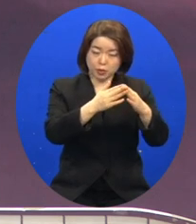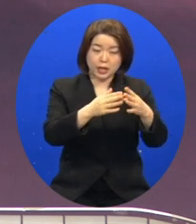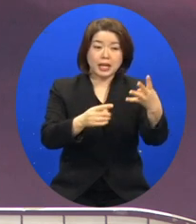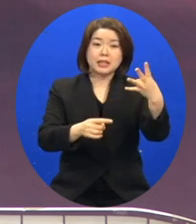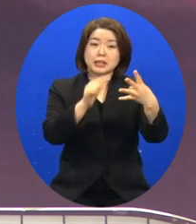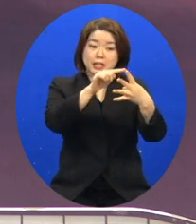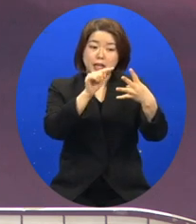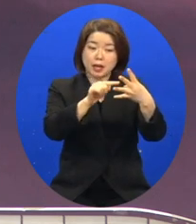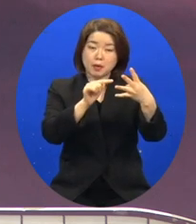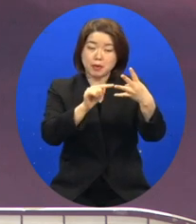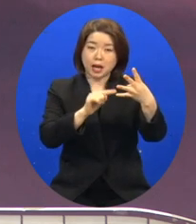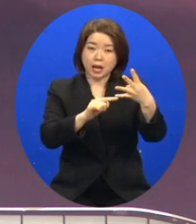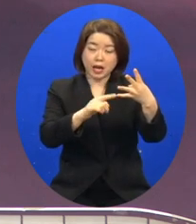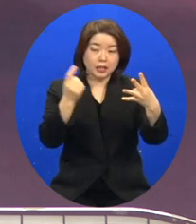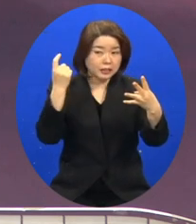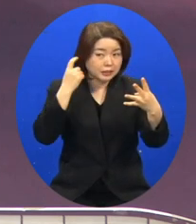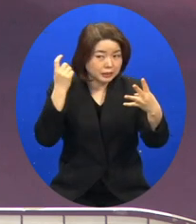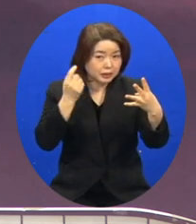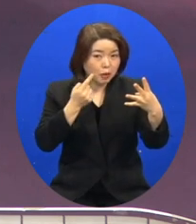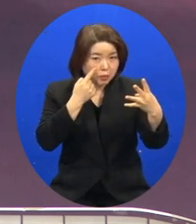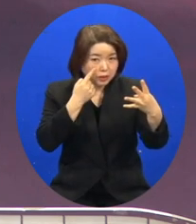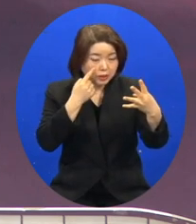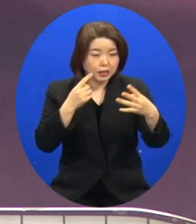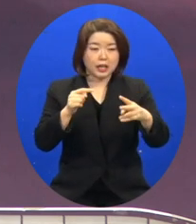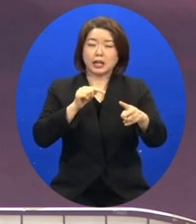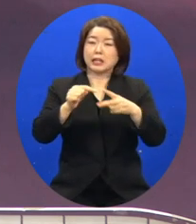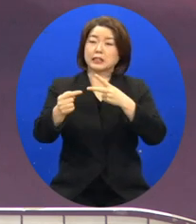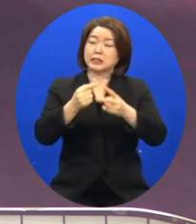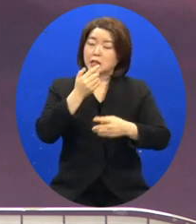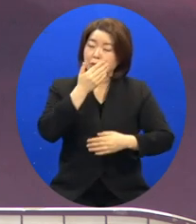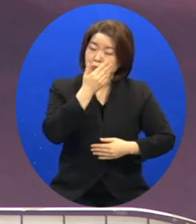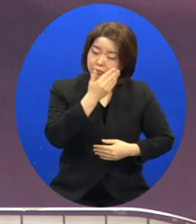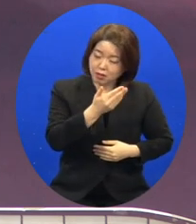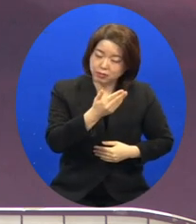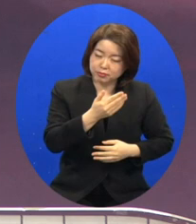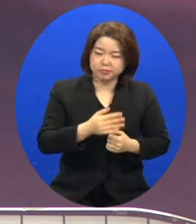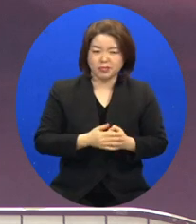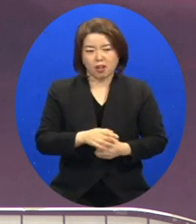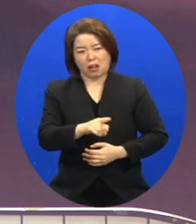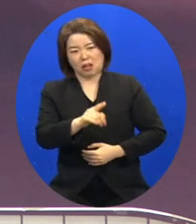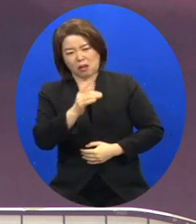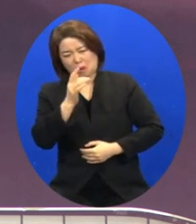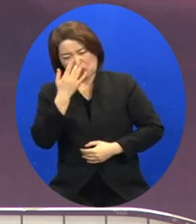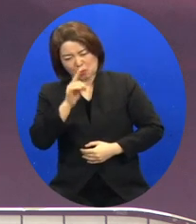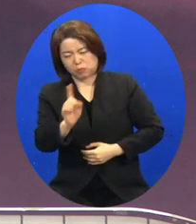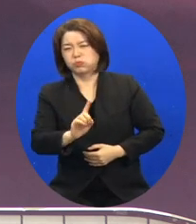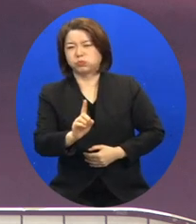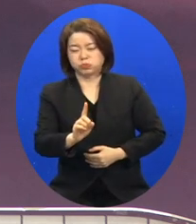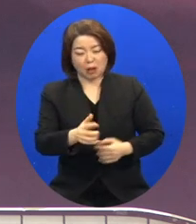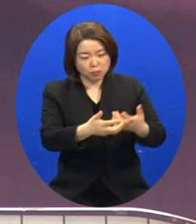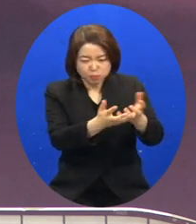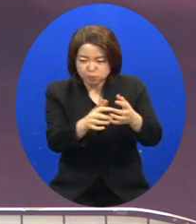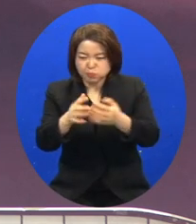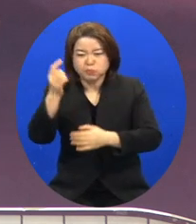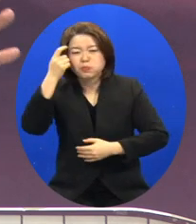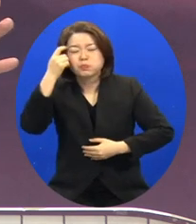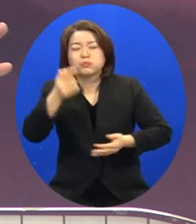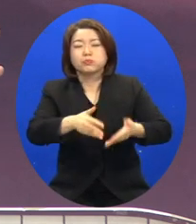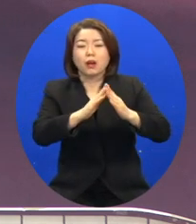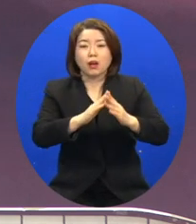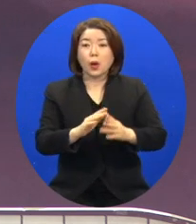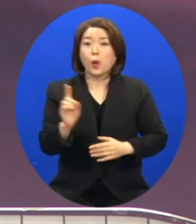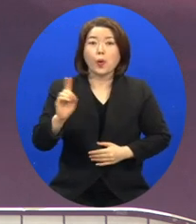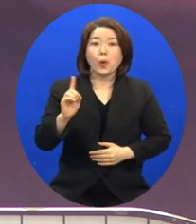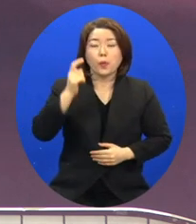들어 보니까 이해가 된다 않아 도무지 이해가 안 된다 무슨 그런 받아 생겨 여러분은 어느